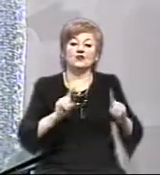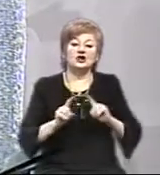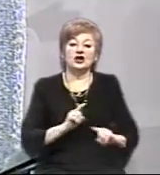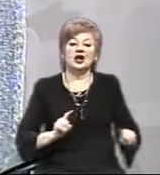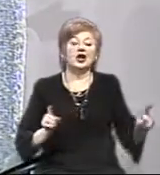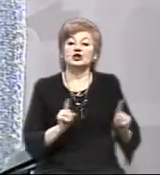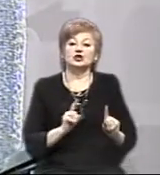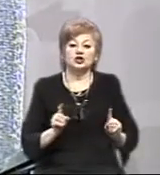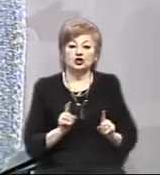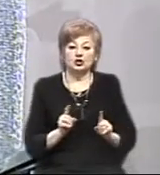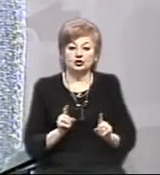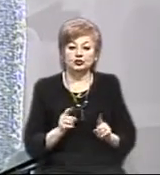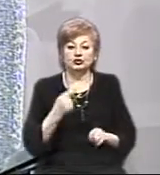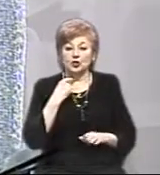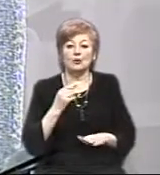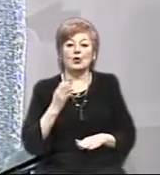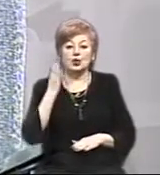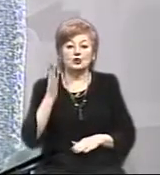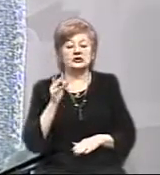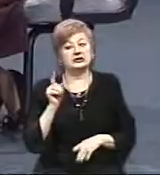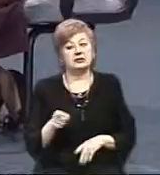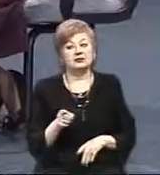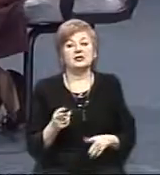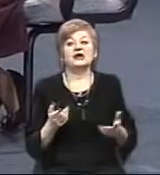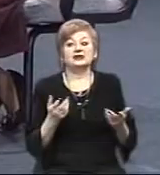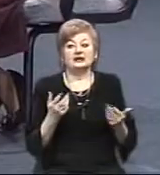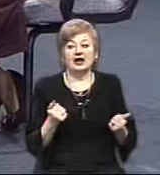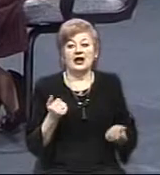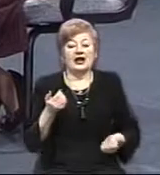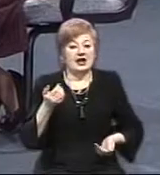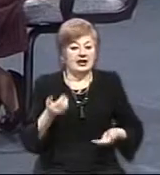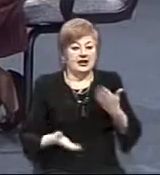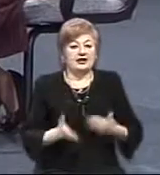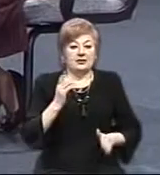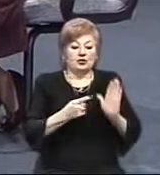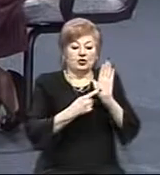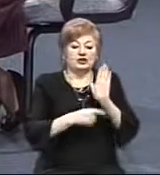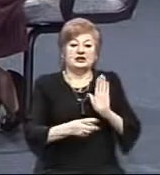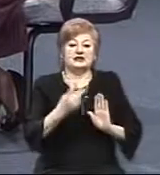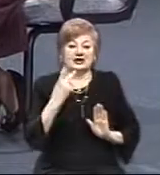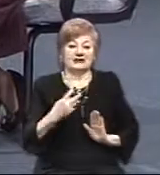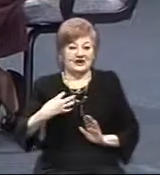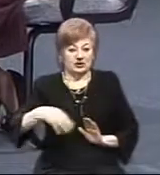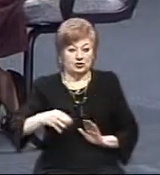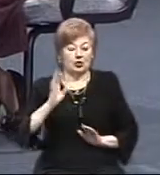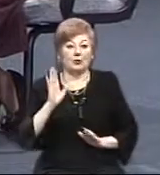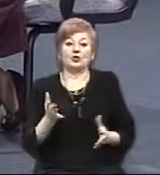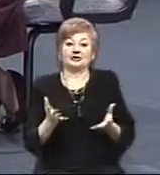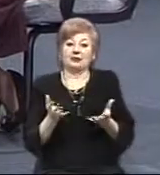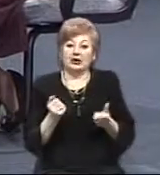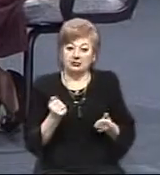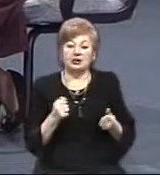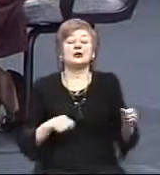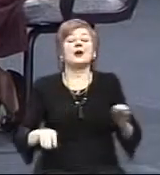щоб внутрішнє приміщення особи голосували там чи ні? Також, це, якщо буде 6240 прийнятий, тоді